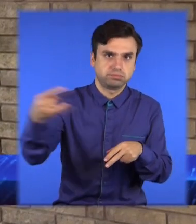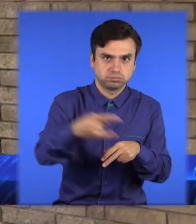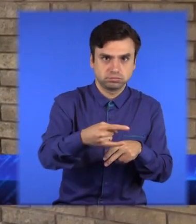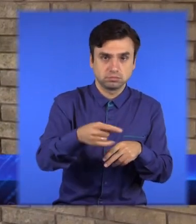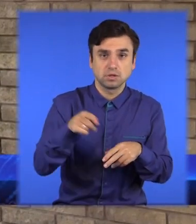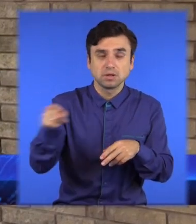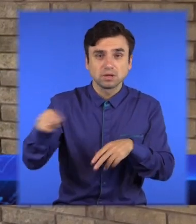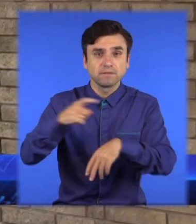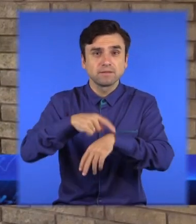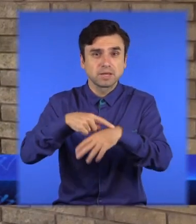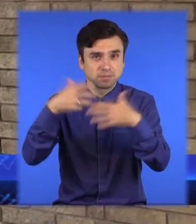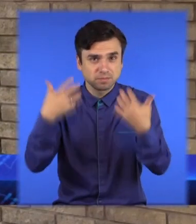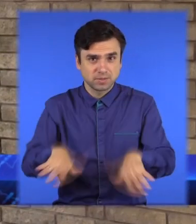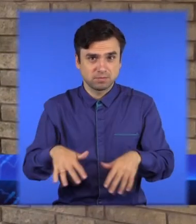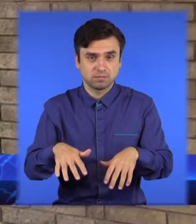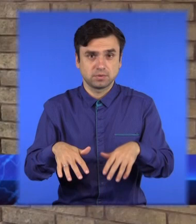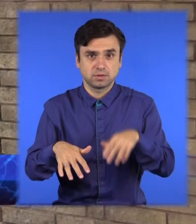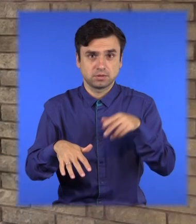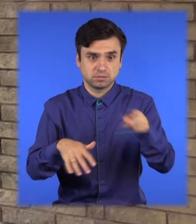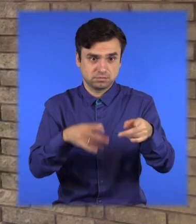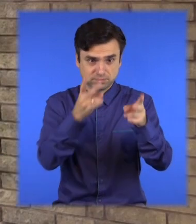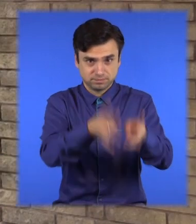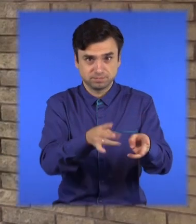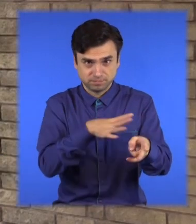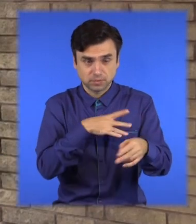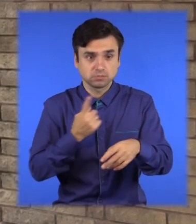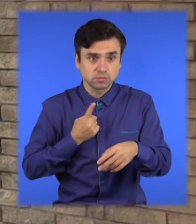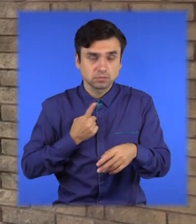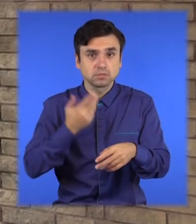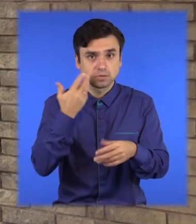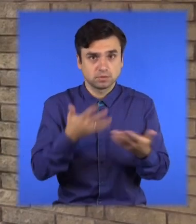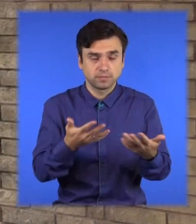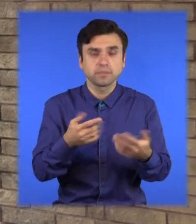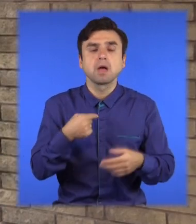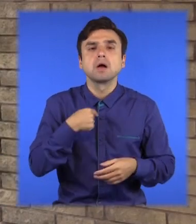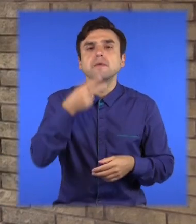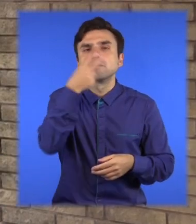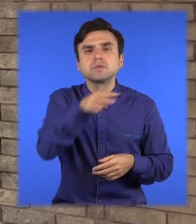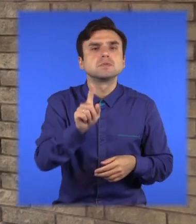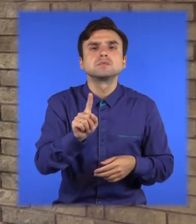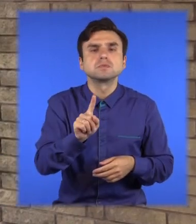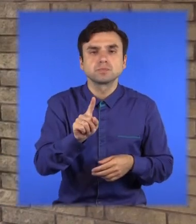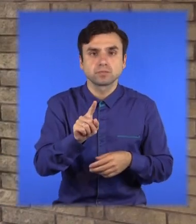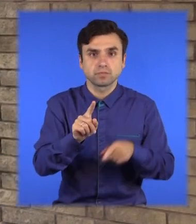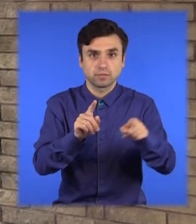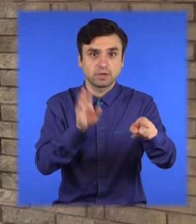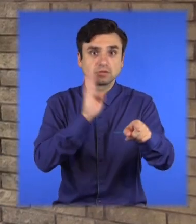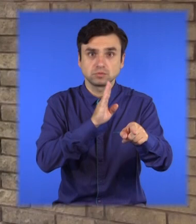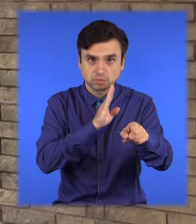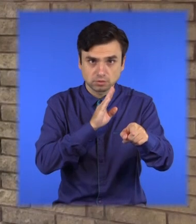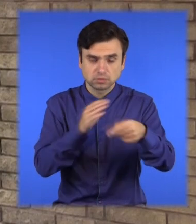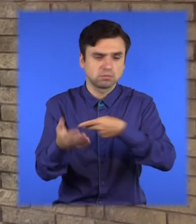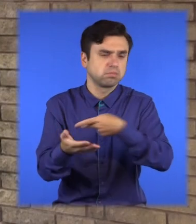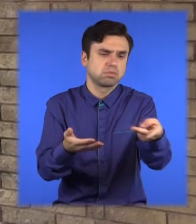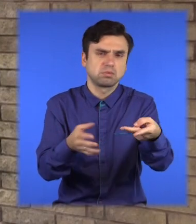на розгляді в Тернівському районному суді міста Кривого Рогу. Зловмиснику за вказаний злочин передбачено покарання від 3 до